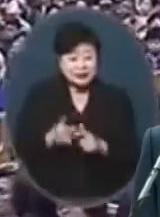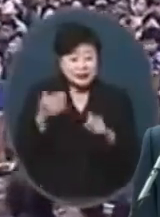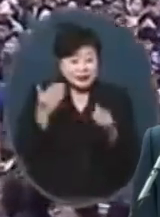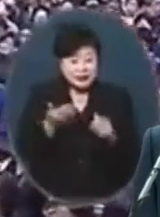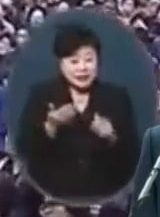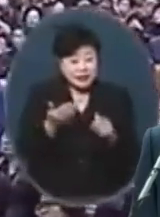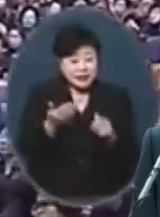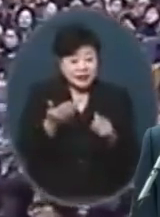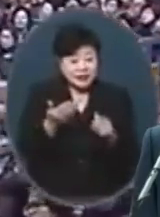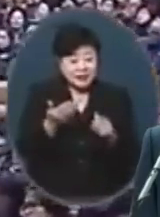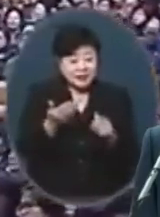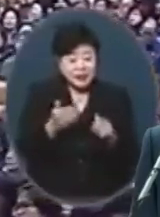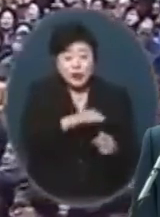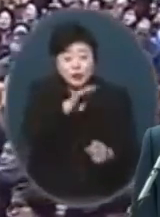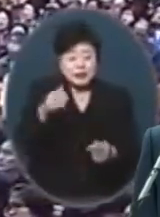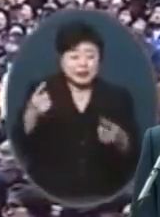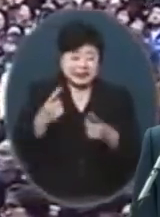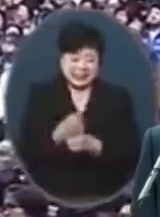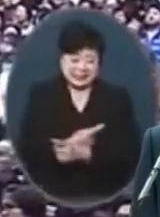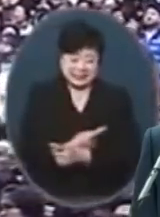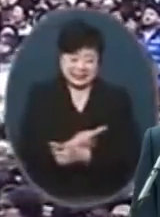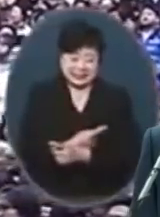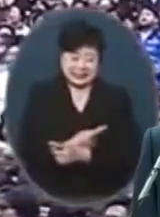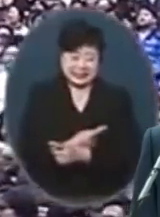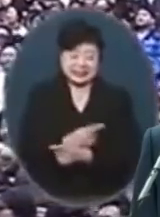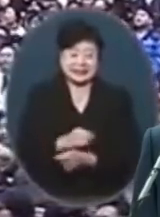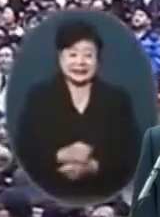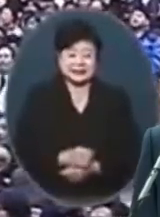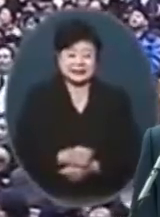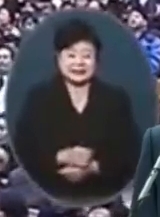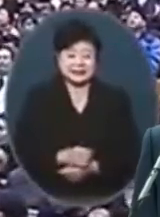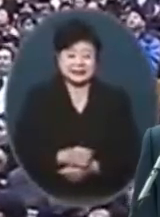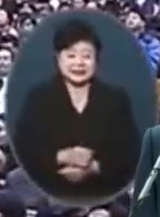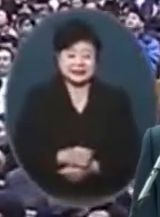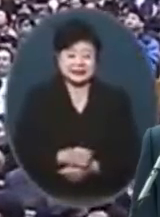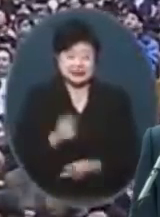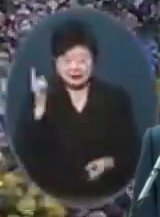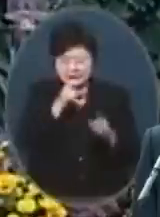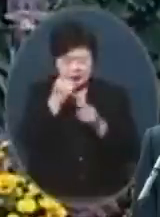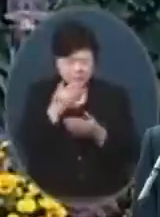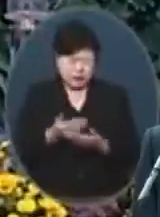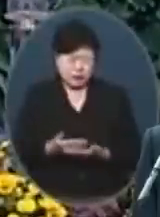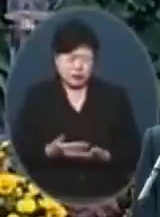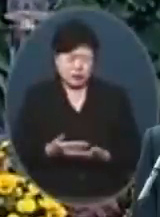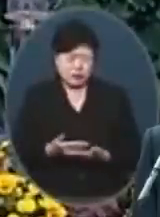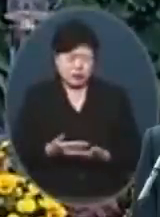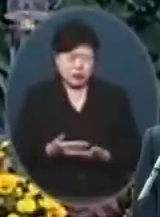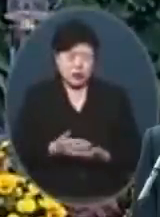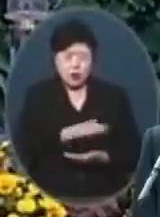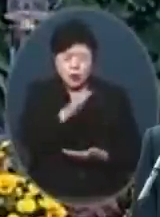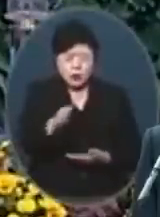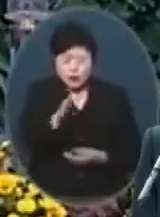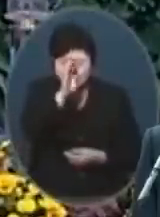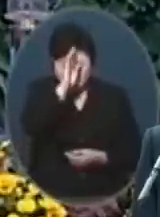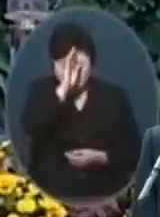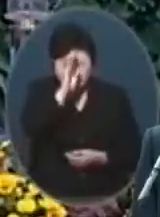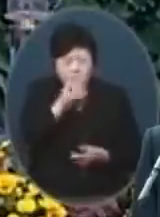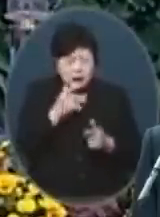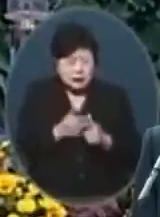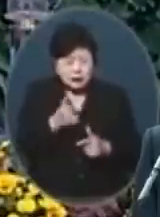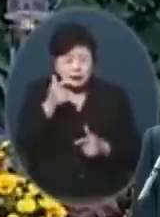예수님께서는 우리를 대신에 우리를 위해서 상함을 받고 우리 질병을